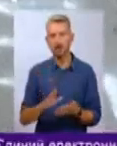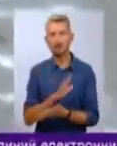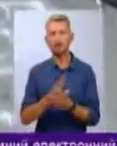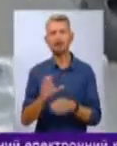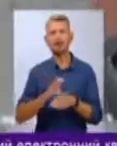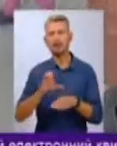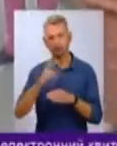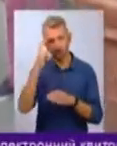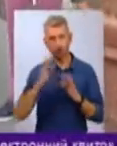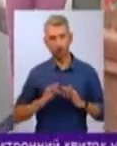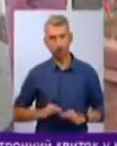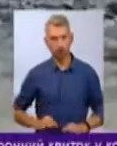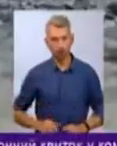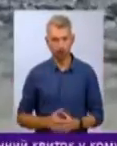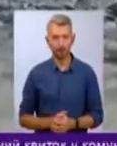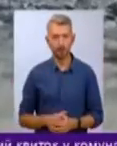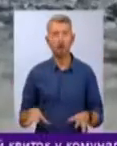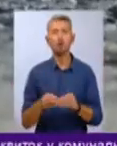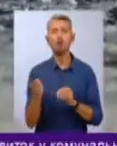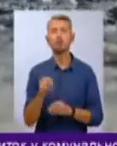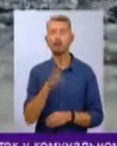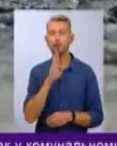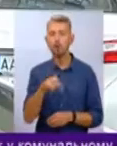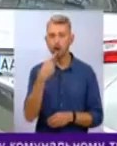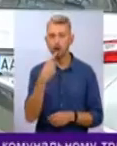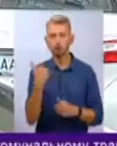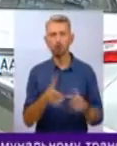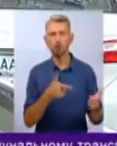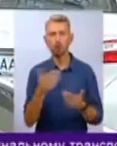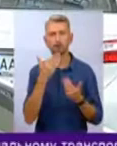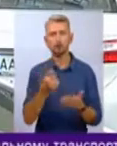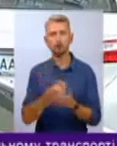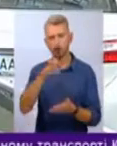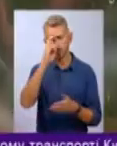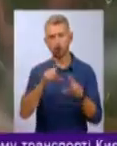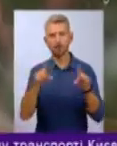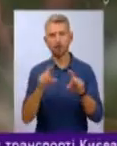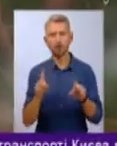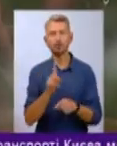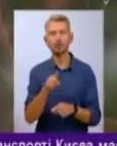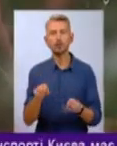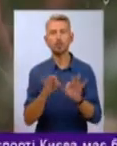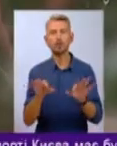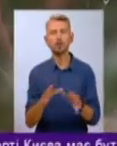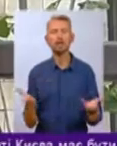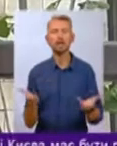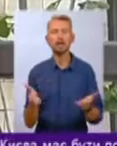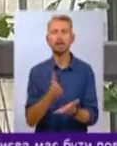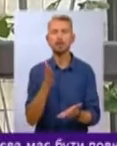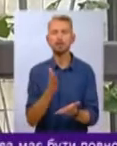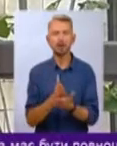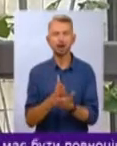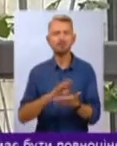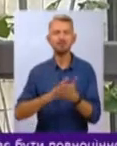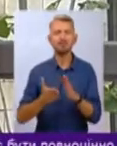Київської прокуратури Надія Максимець. Разом із тим, вона каже, що вже готують звернення до держустанов, щоб ті пояснили, яким є статус